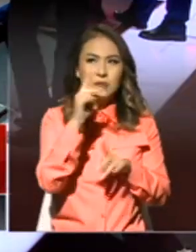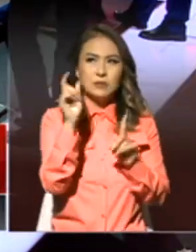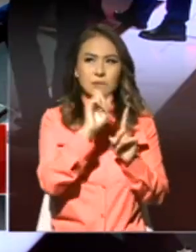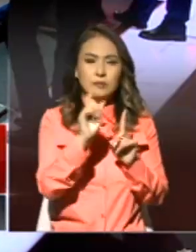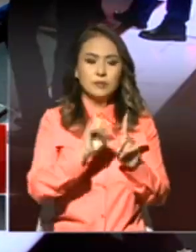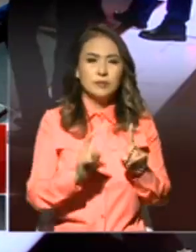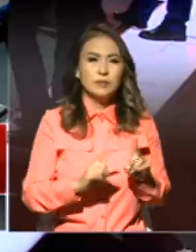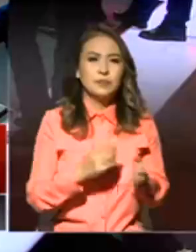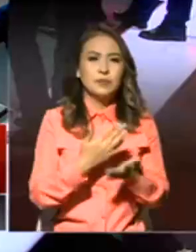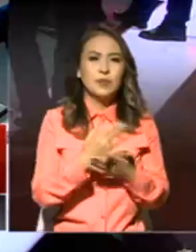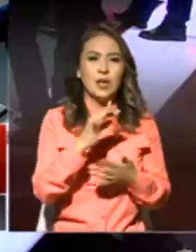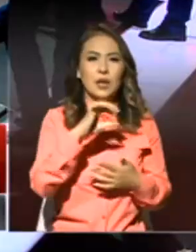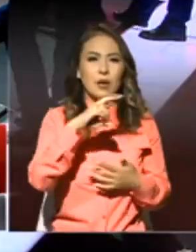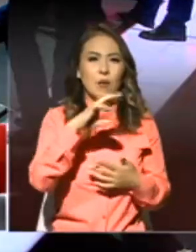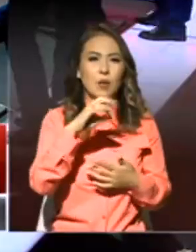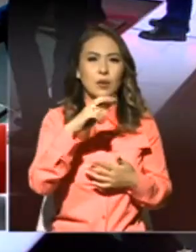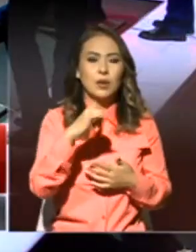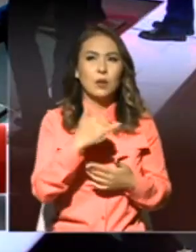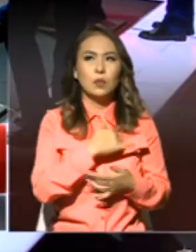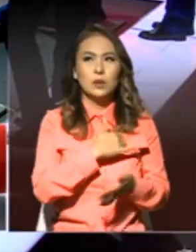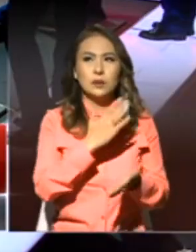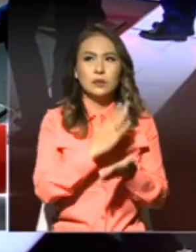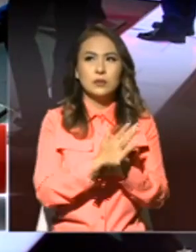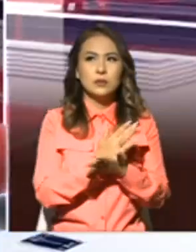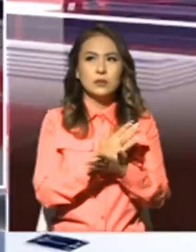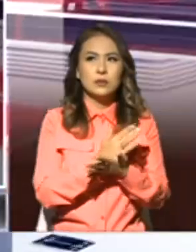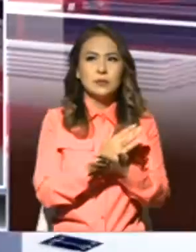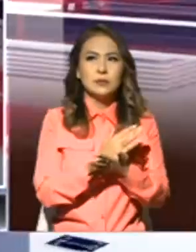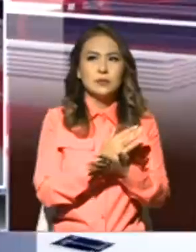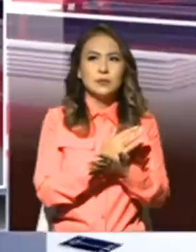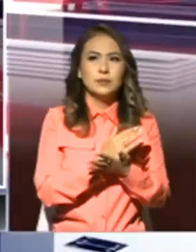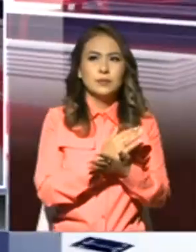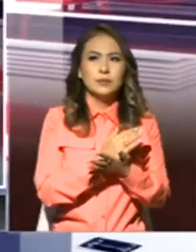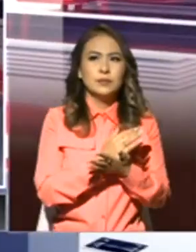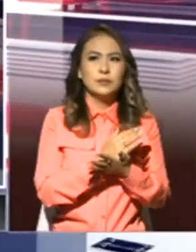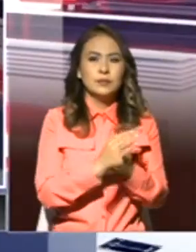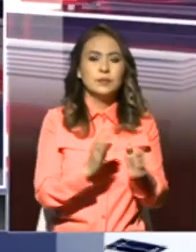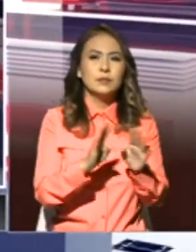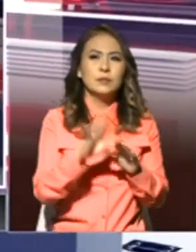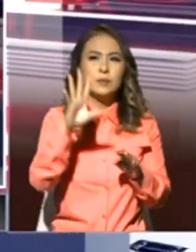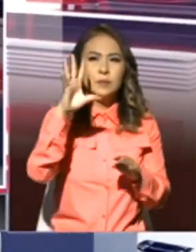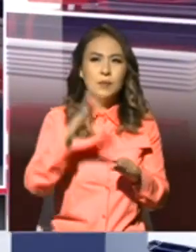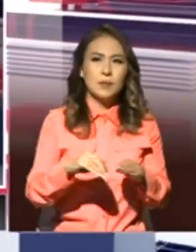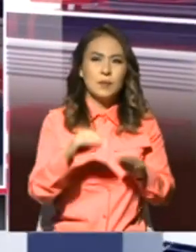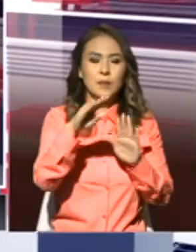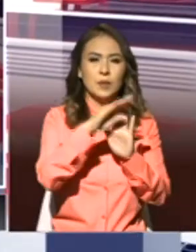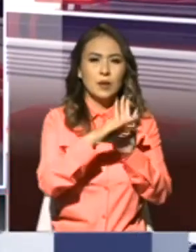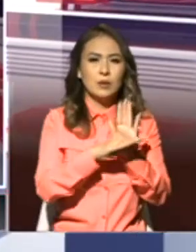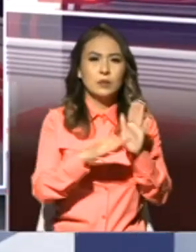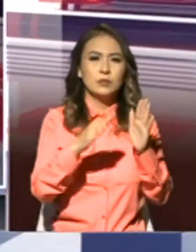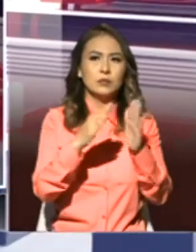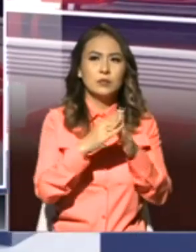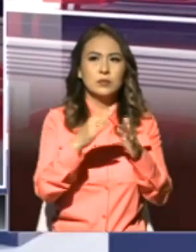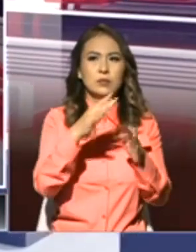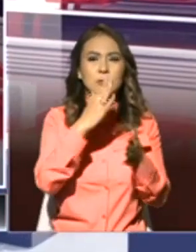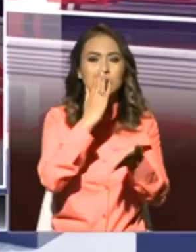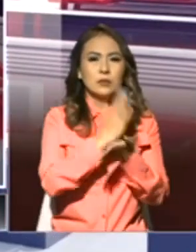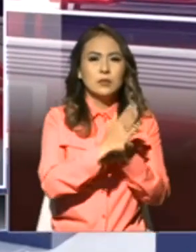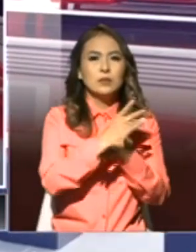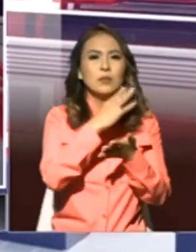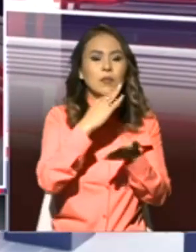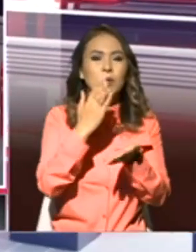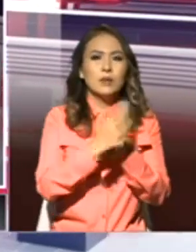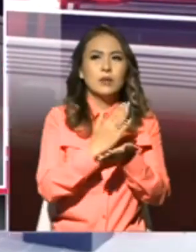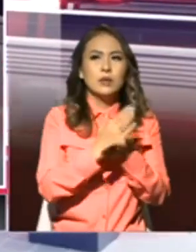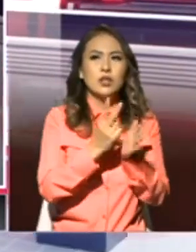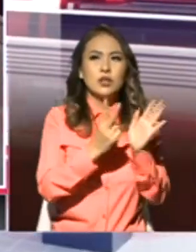Қазір ипотекалық бағдарламалар осындай бізде. Ал айта беріңіз үстіміз. Дәл осы бағдарламалардың арасында аты бар, заты жоқ бағдарламалар өте көп.